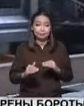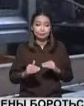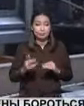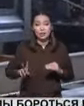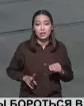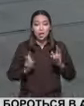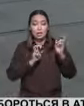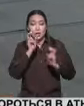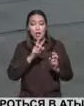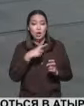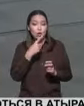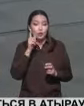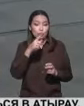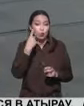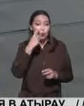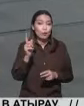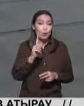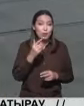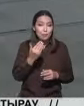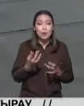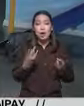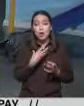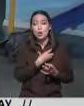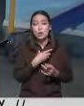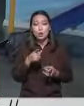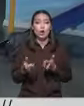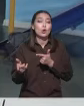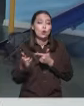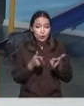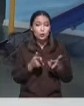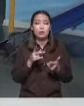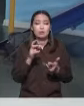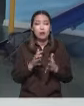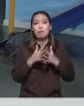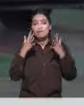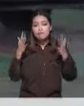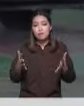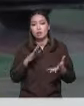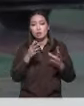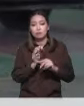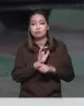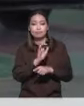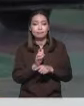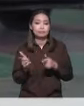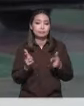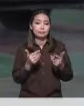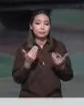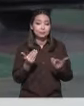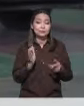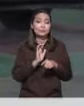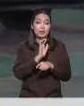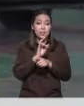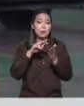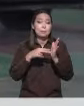завода Максим Сламинский также уверяет, что при необходимости они готовы выходить на масштабный экспорт. Экспортный потенциал, конечно,